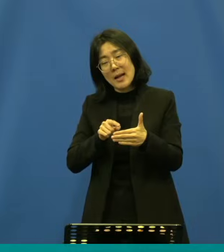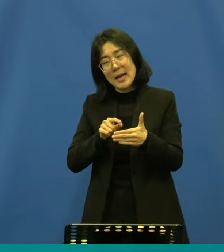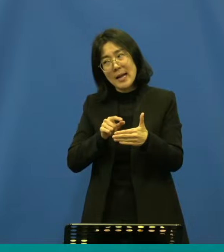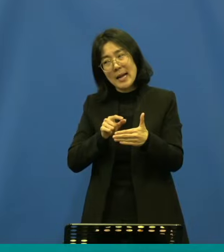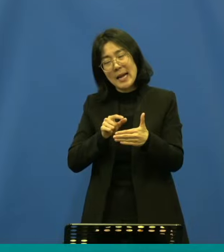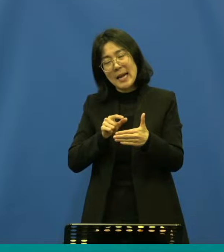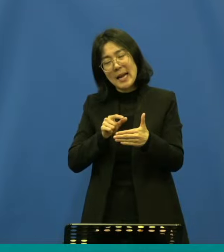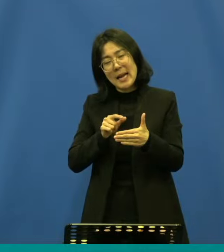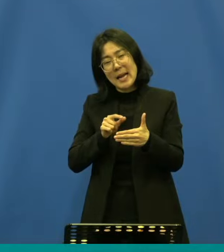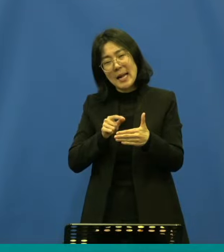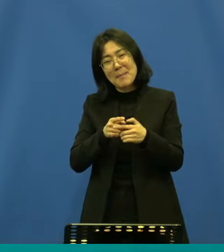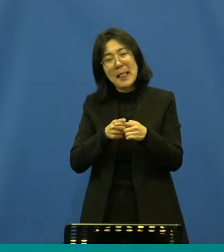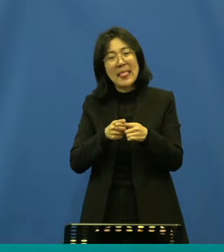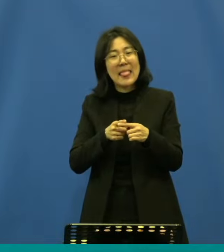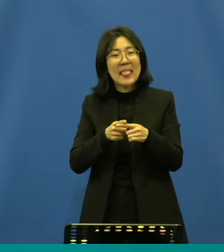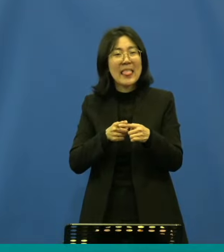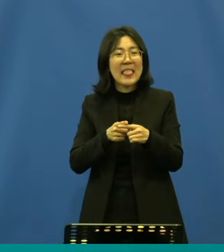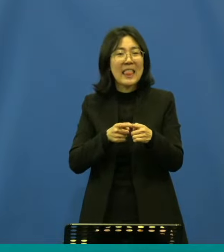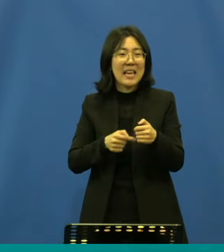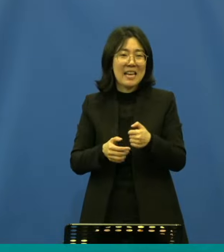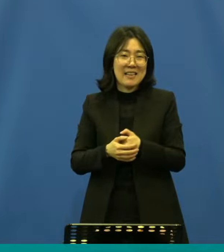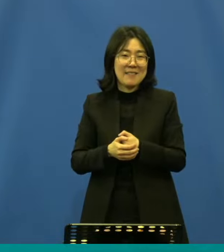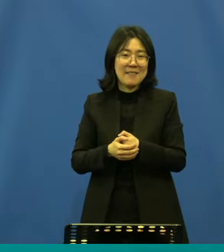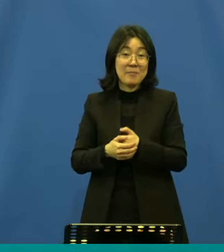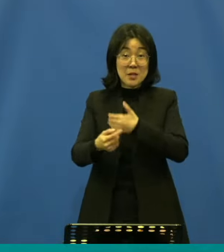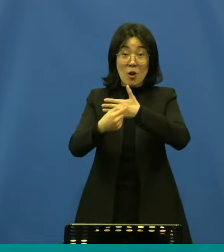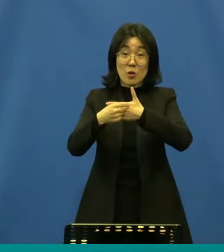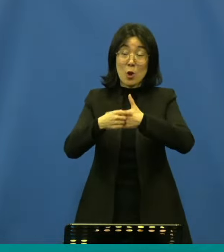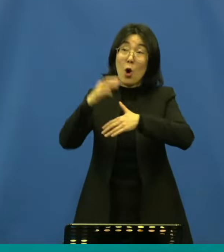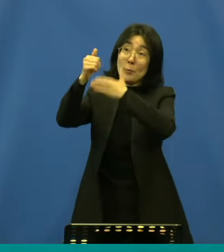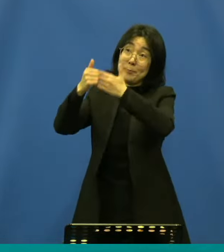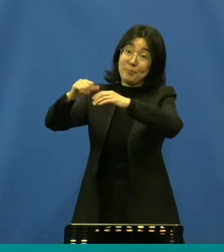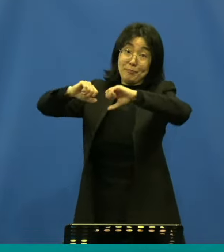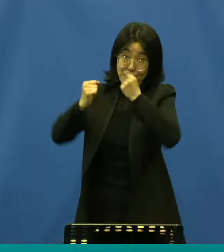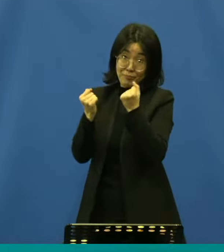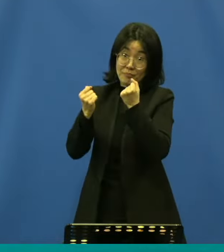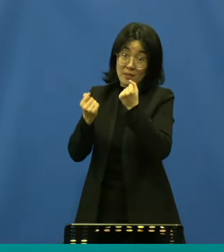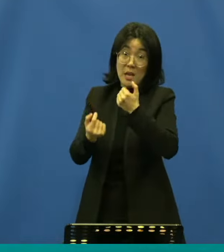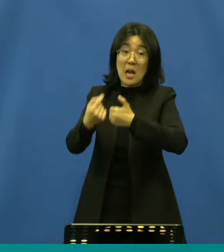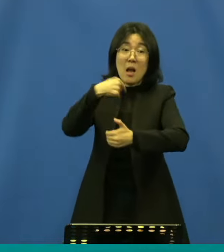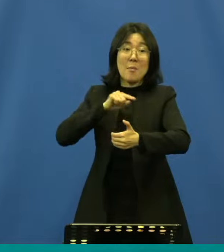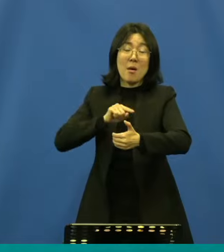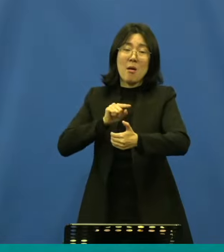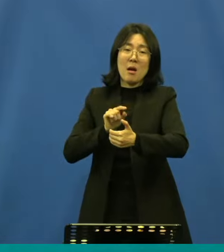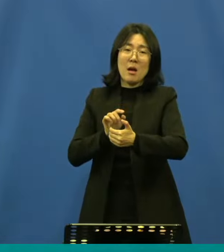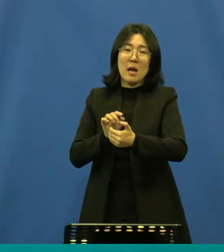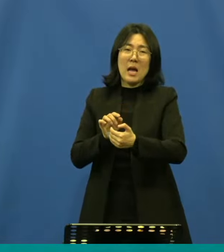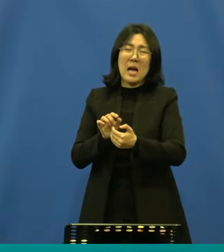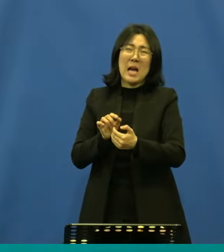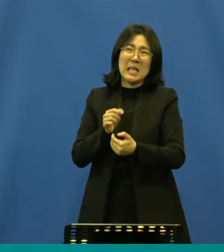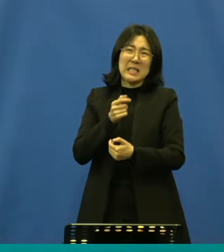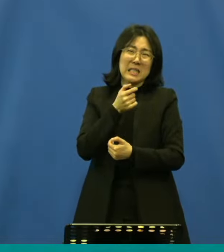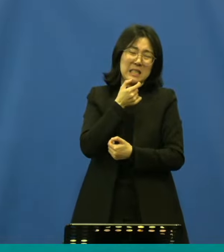겉으로는 순종해요. 그런데 이중성이에요. 우리가 이런 모습을 보일 때가 많습니다. 거절하고 싶은데 어쩔 수 없이 하는